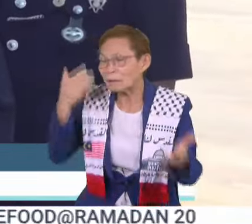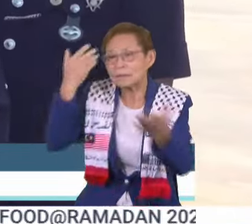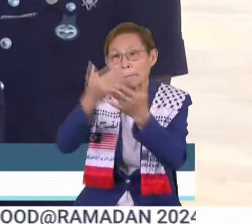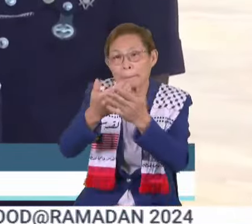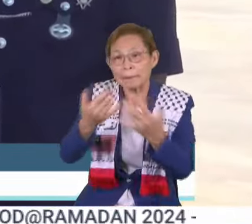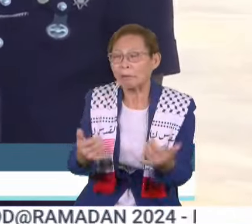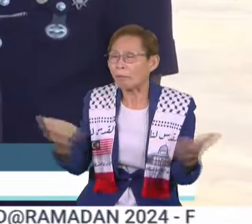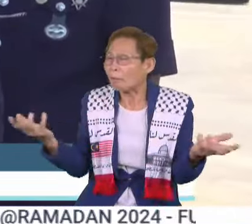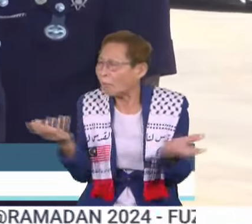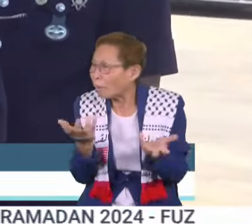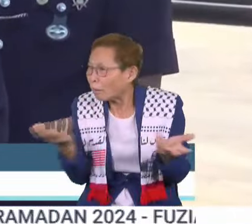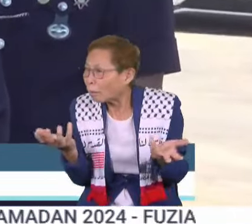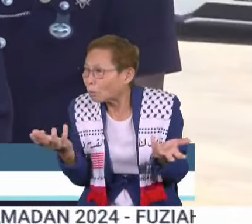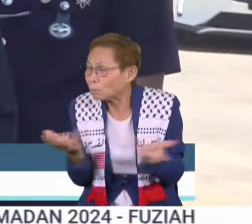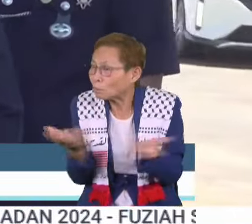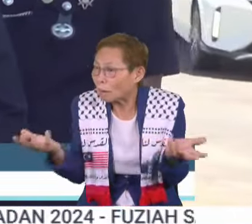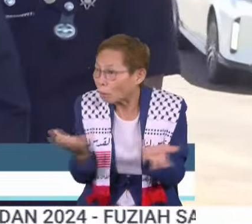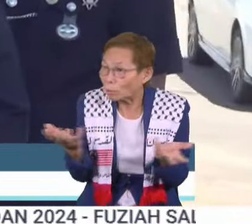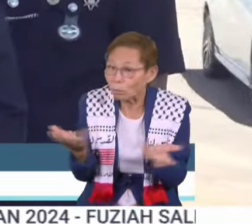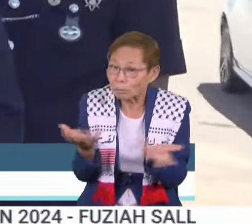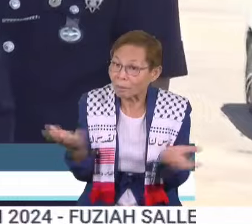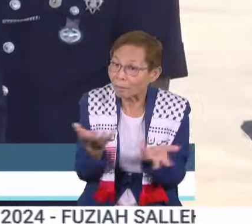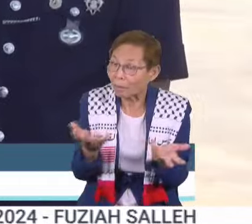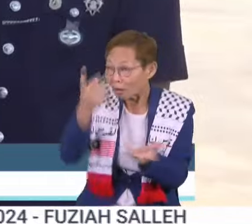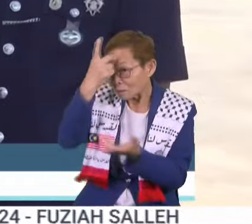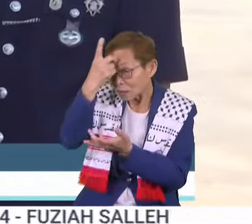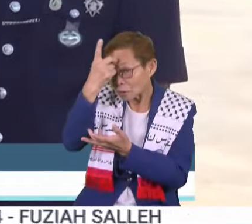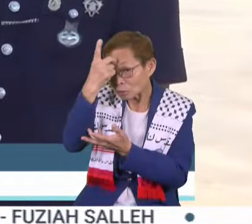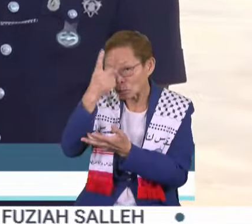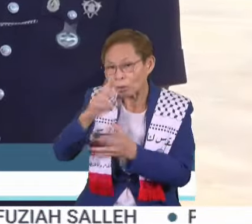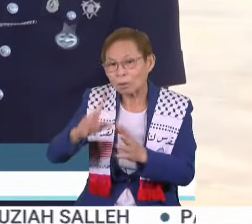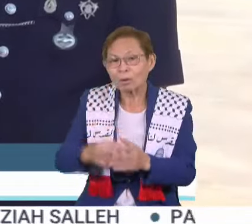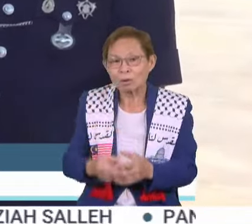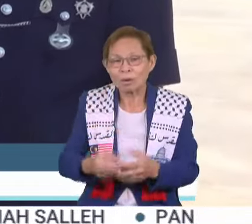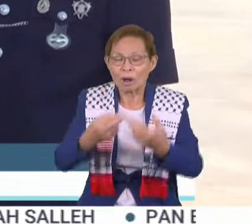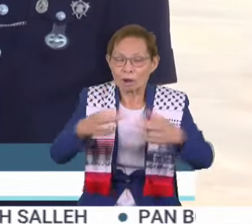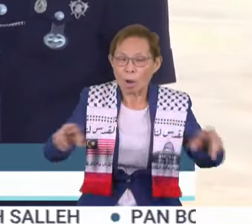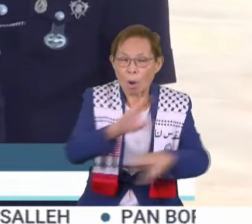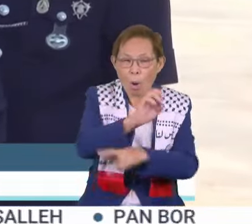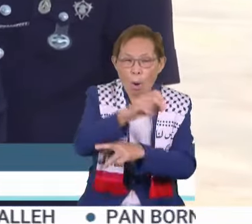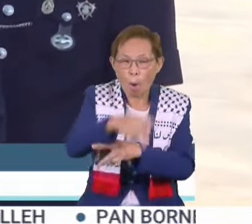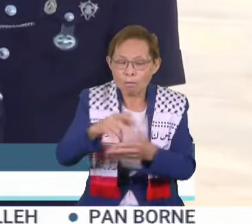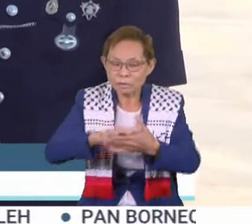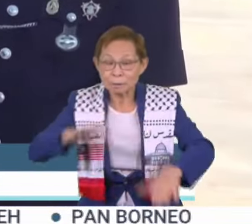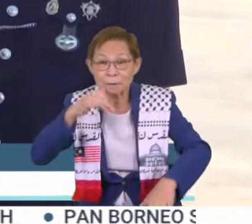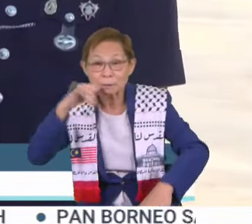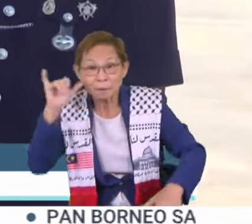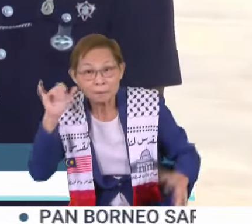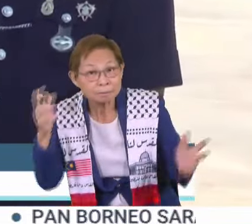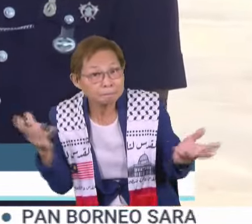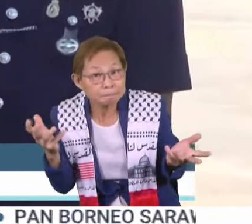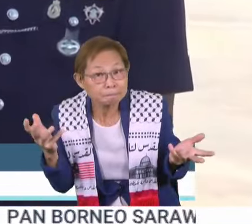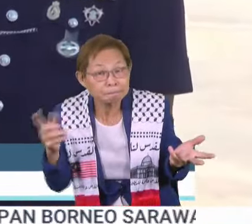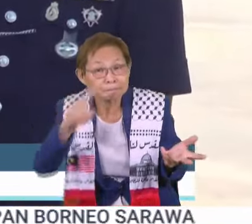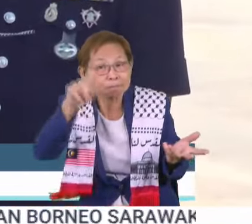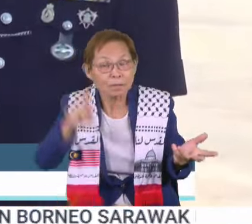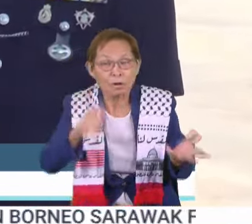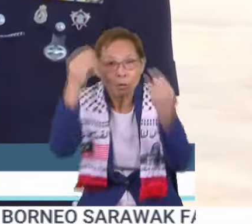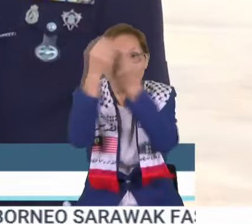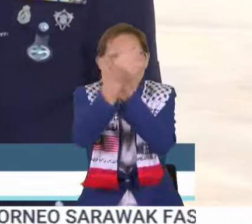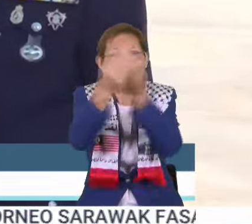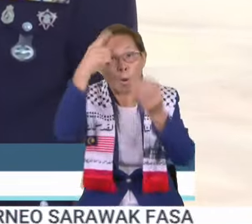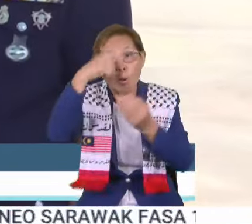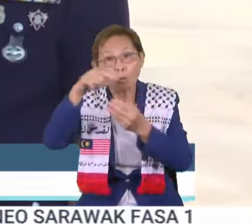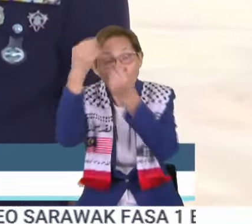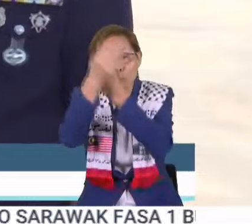setakat ini dan bagaimana keadaannya yang telah pun Datuk lancarkan Ops Selamat semalam, Datuk. Untuk makluman